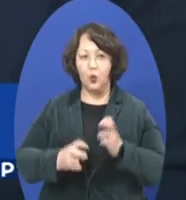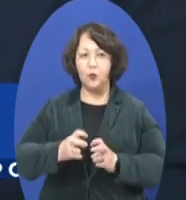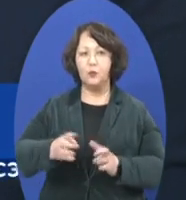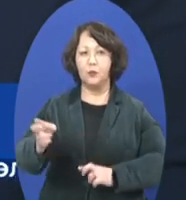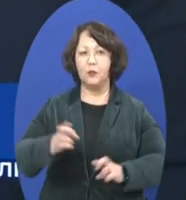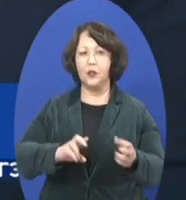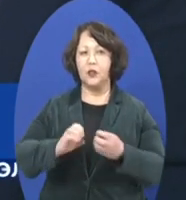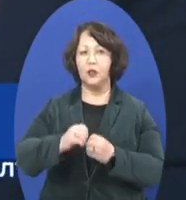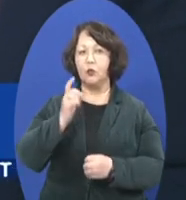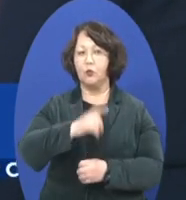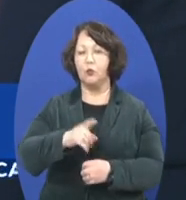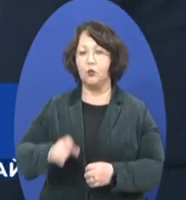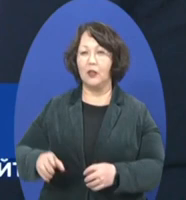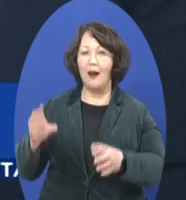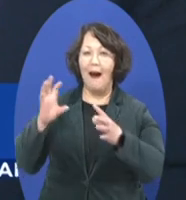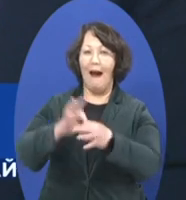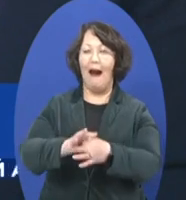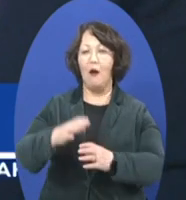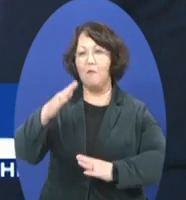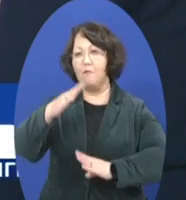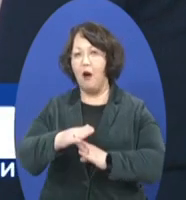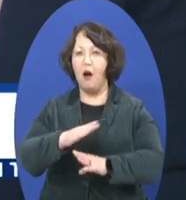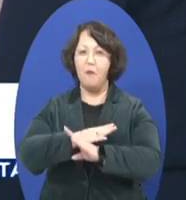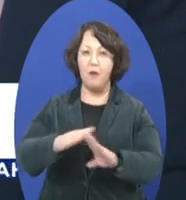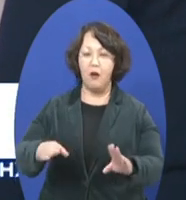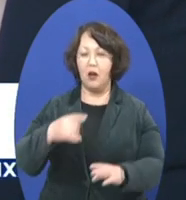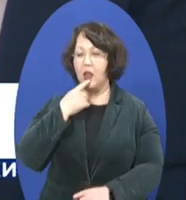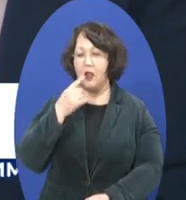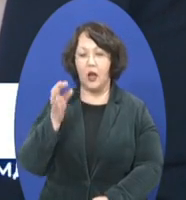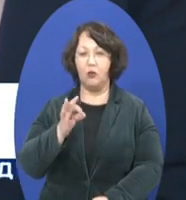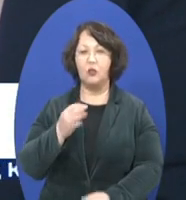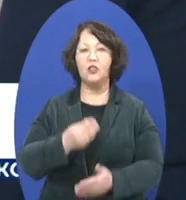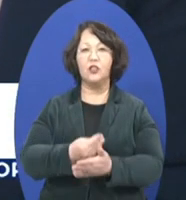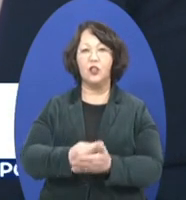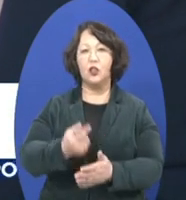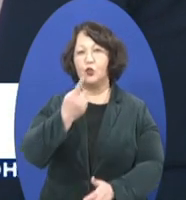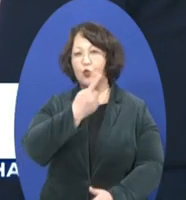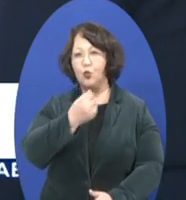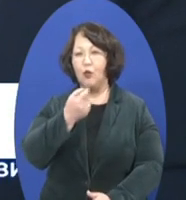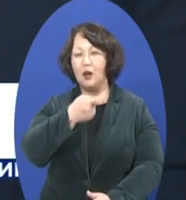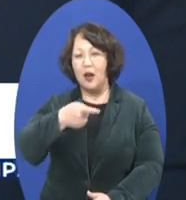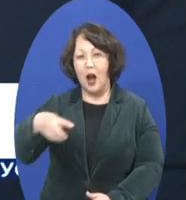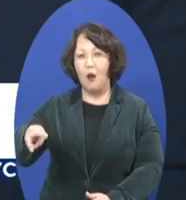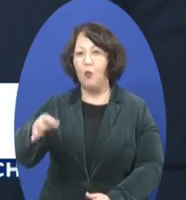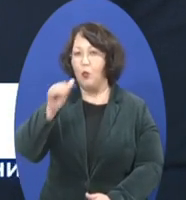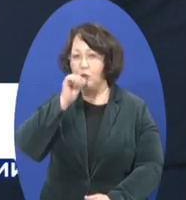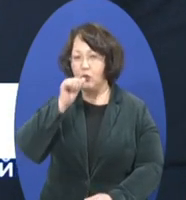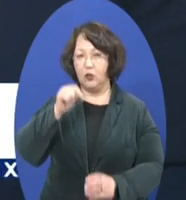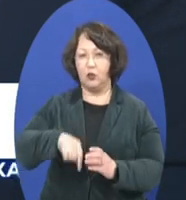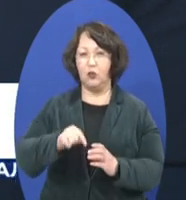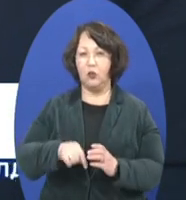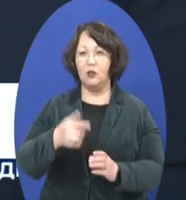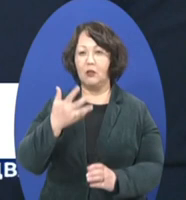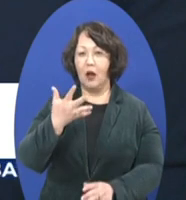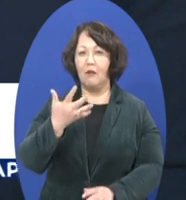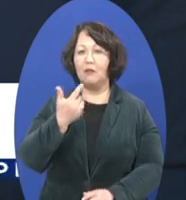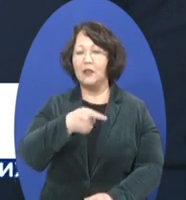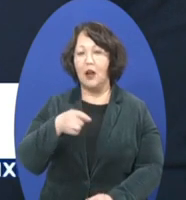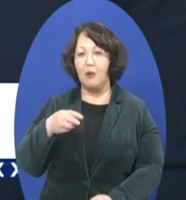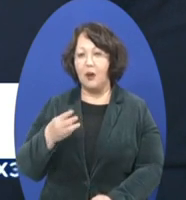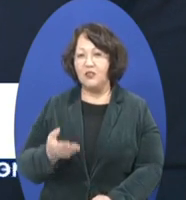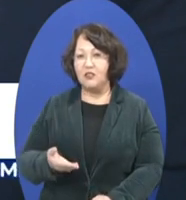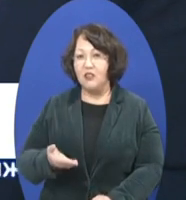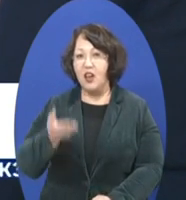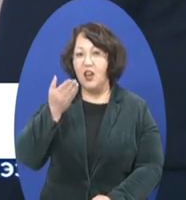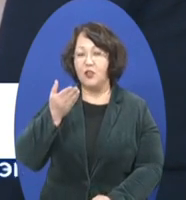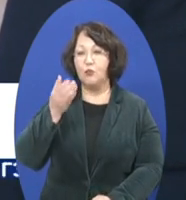бизнес эрхлэгчтэй хааж болох тухай асуудал яриаггүй. 100 грамм ундаанд 5 грамаас дээшгүй